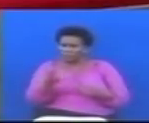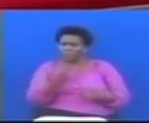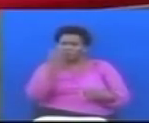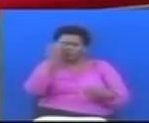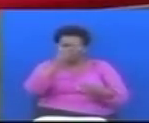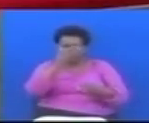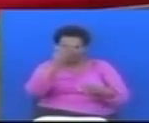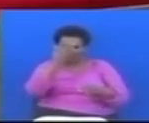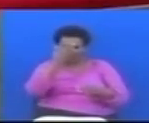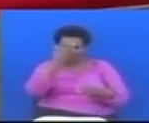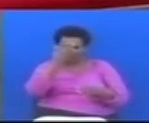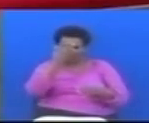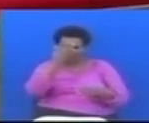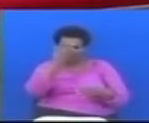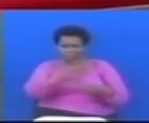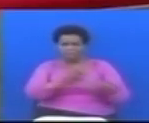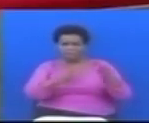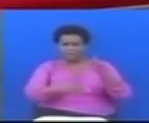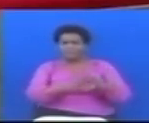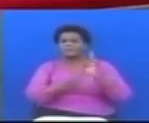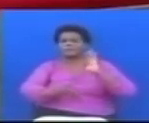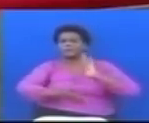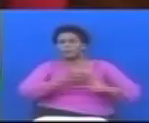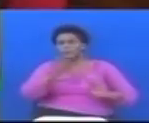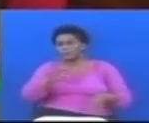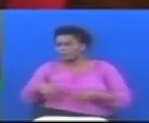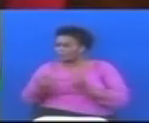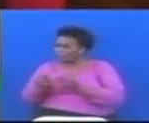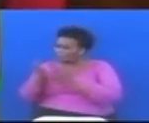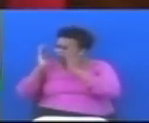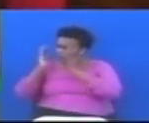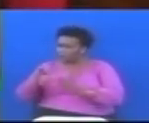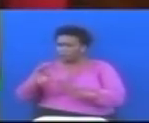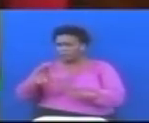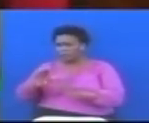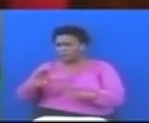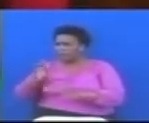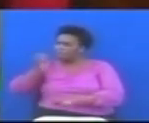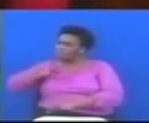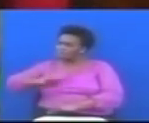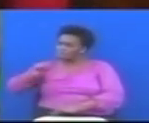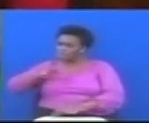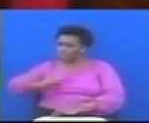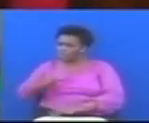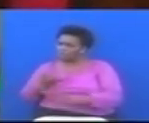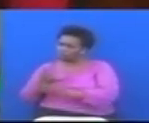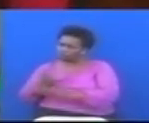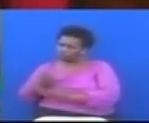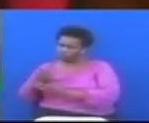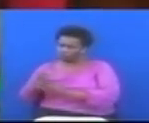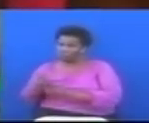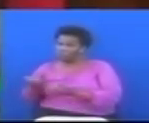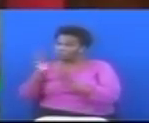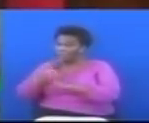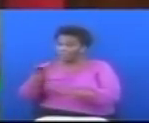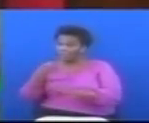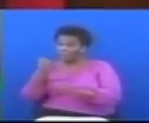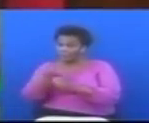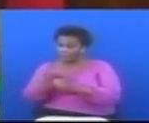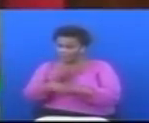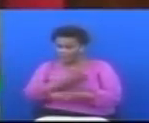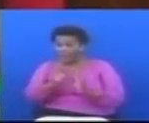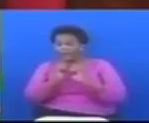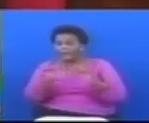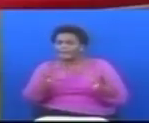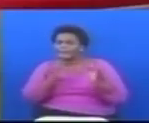kuanza ujenzi. Kwa hiyo nikuombe Mheshimiwa mbunge tu vute subira kwamba tukamilishe zoezi hizi, lakini pamoja na hao tumeweka